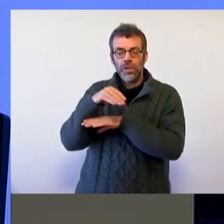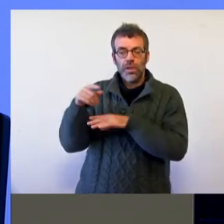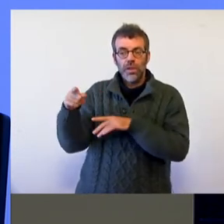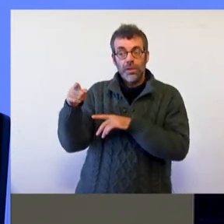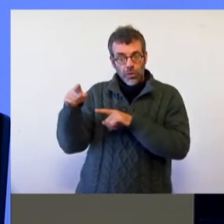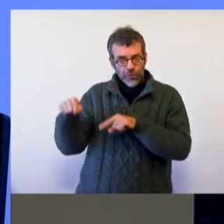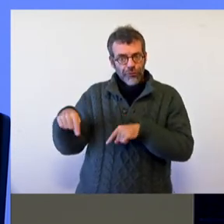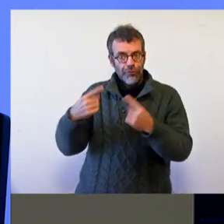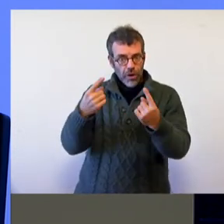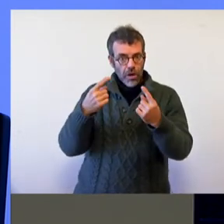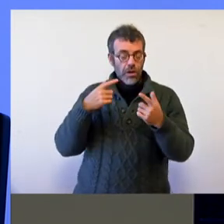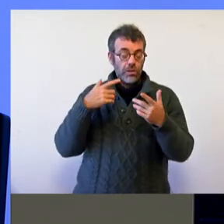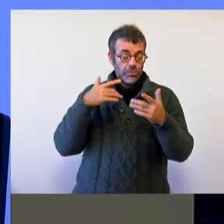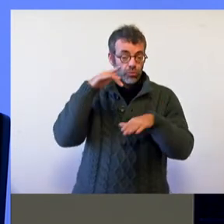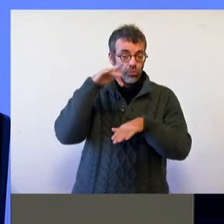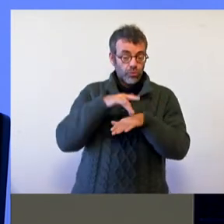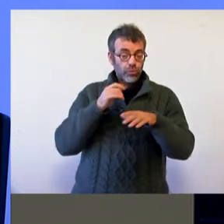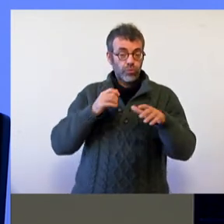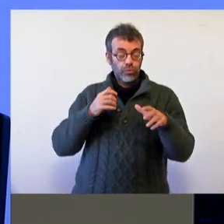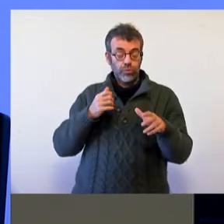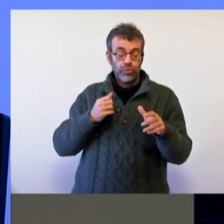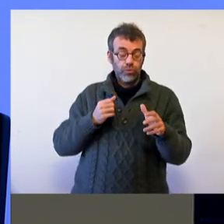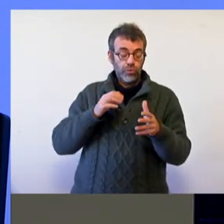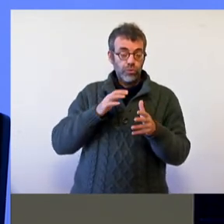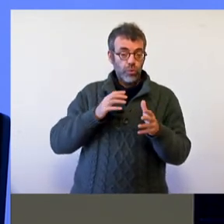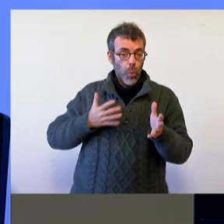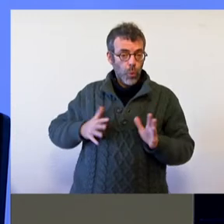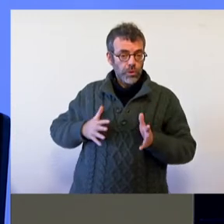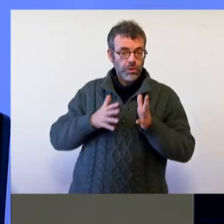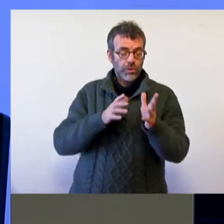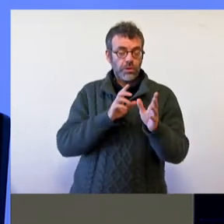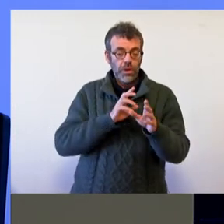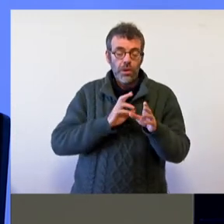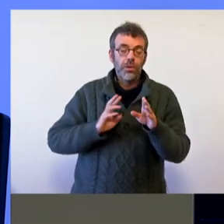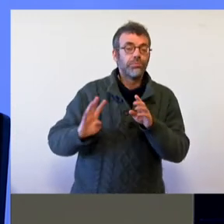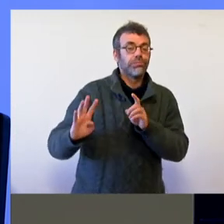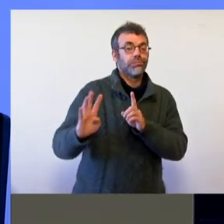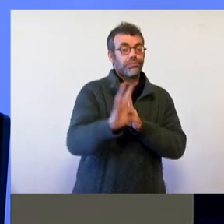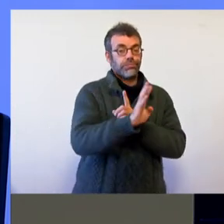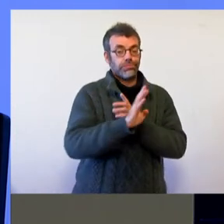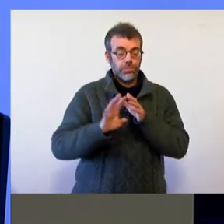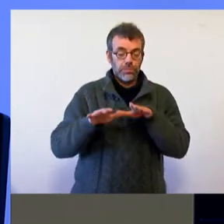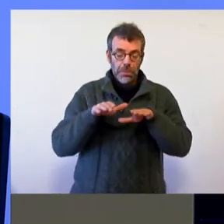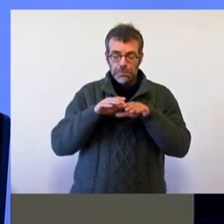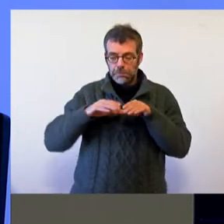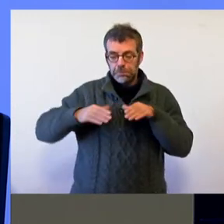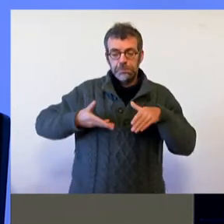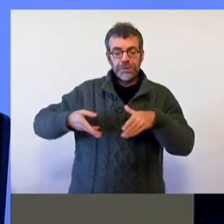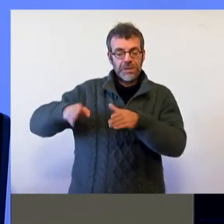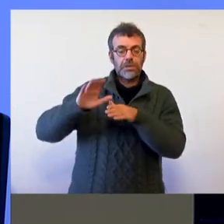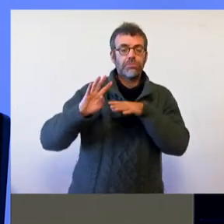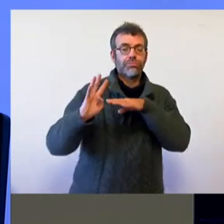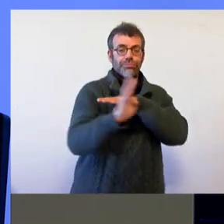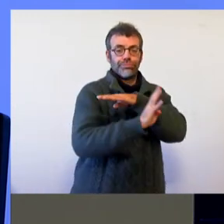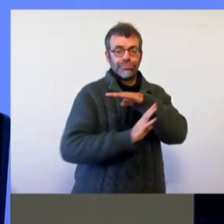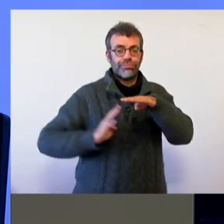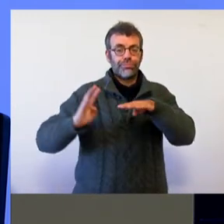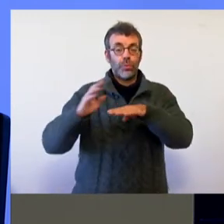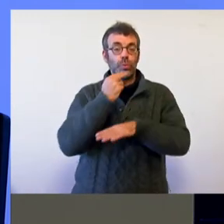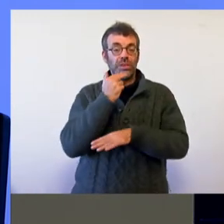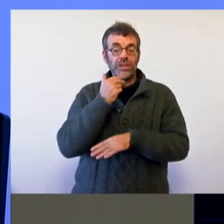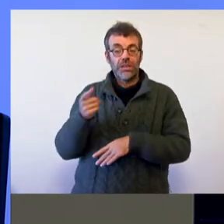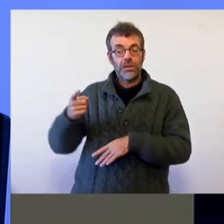la course à pied sur ce stade-là, en particulier, et je fais référence à notre débat de tout début de ce